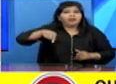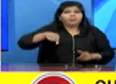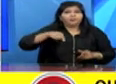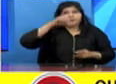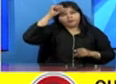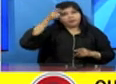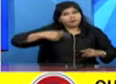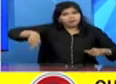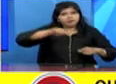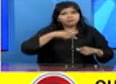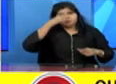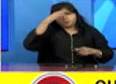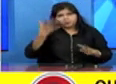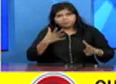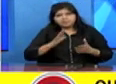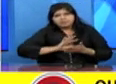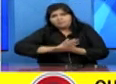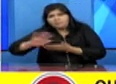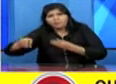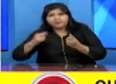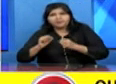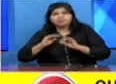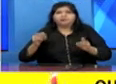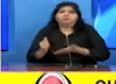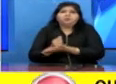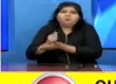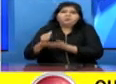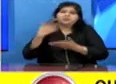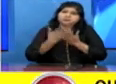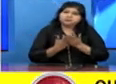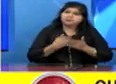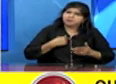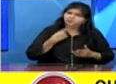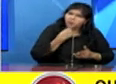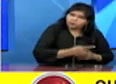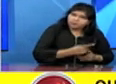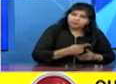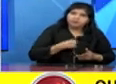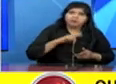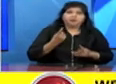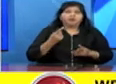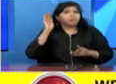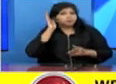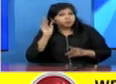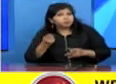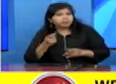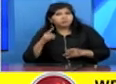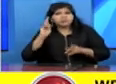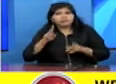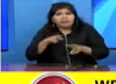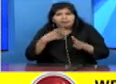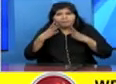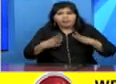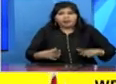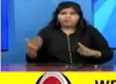को इस संकट से बाहर निकालने में जुटे हैं। ये जो बातें हमें बताते हैं उन्हें हमें सुनना ही नहीं है बल्कि